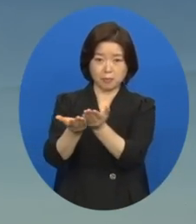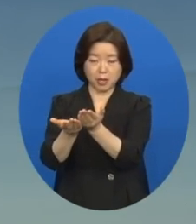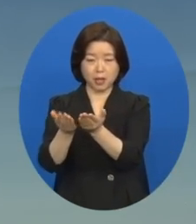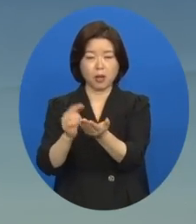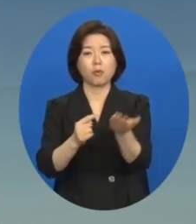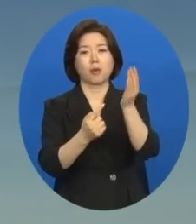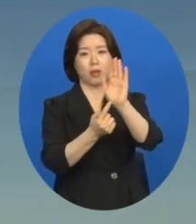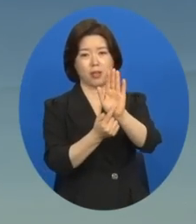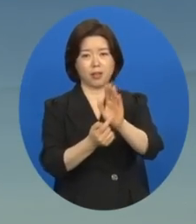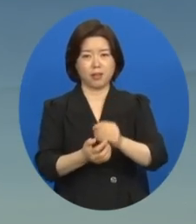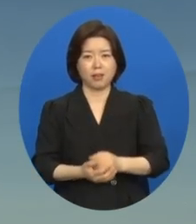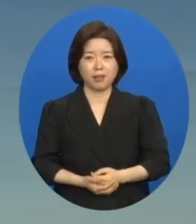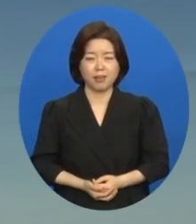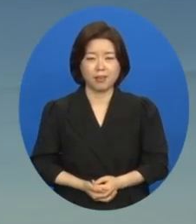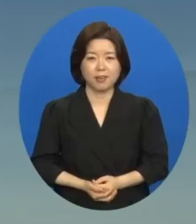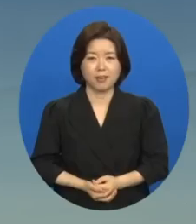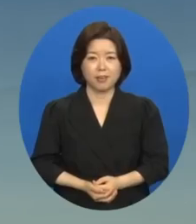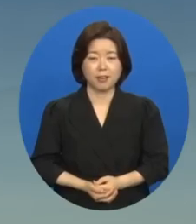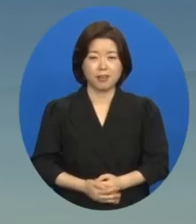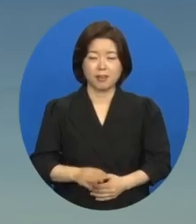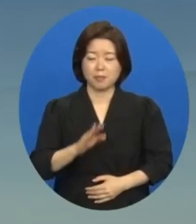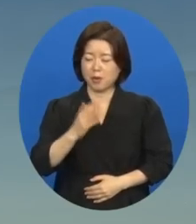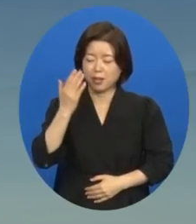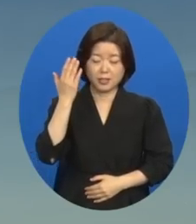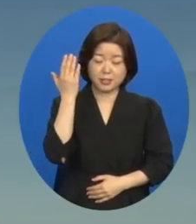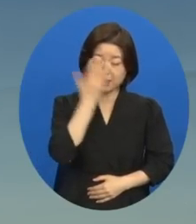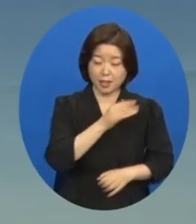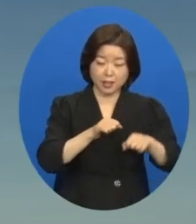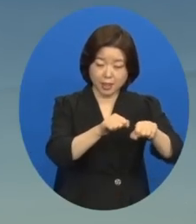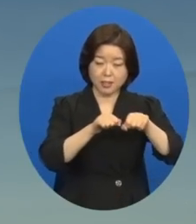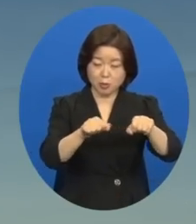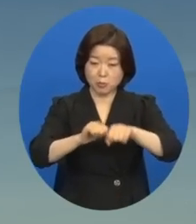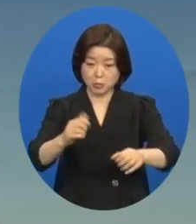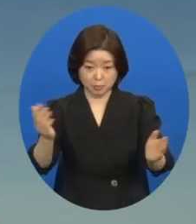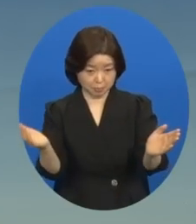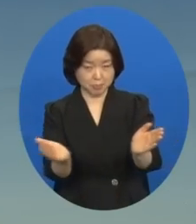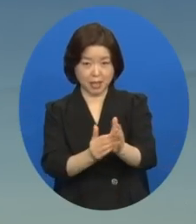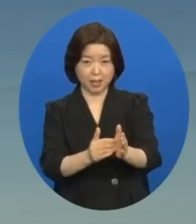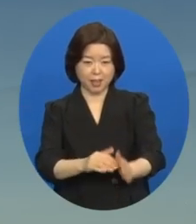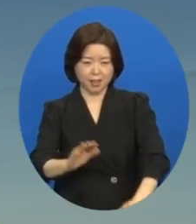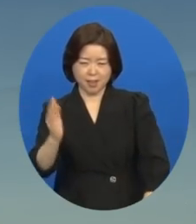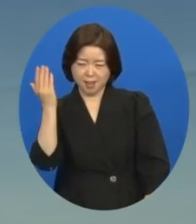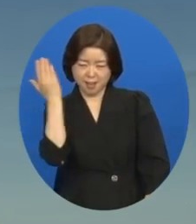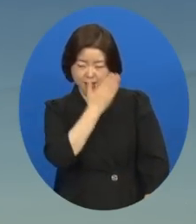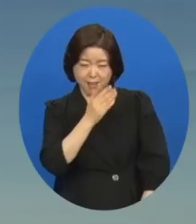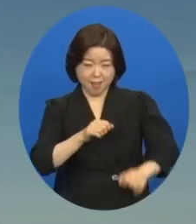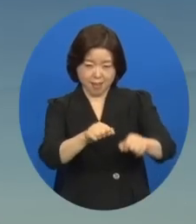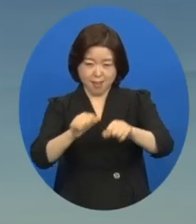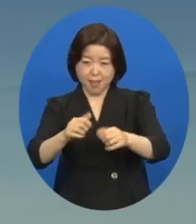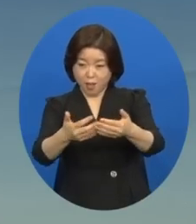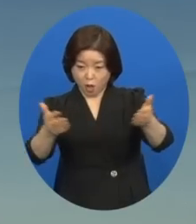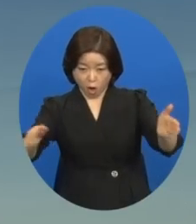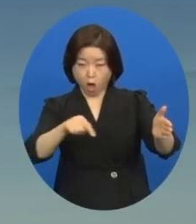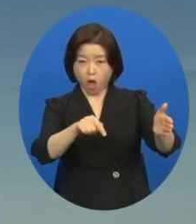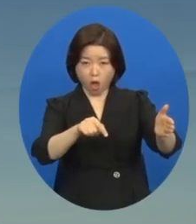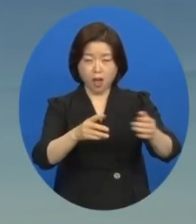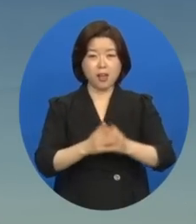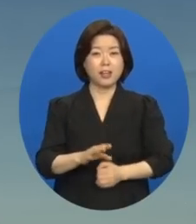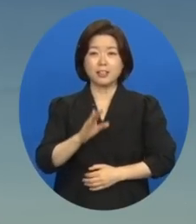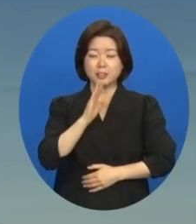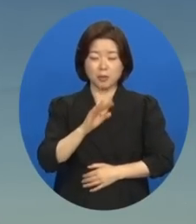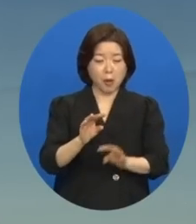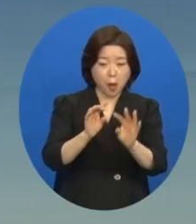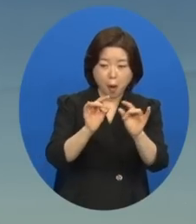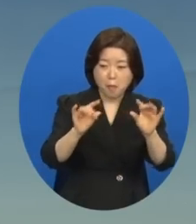알려주세요. 마치 깨끗하게 청소된, 아주 깨끗하게 정리한 거실, 정말 이제는